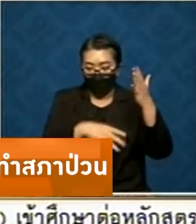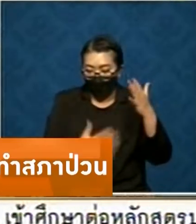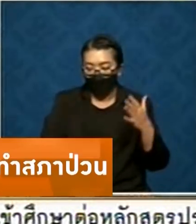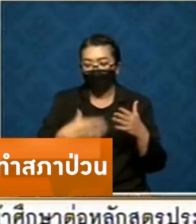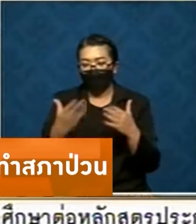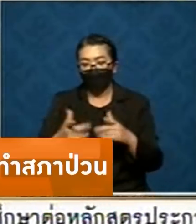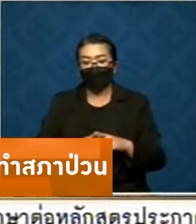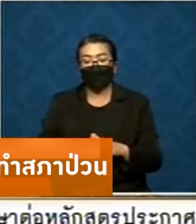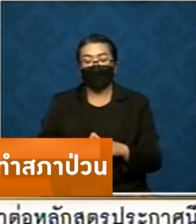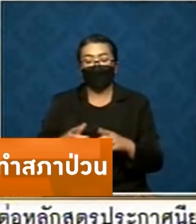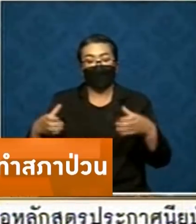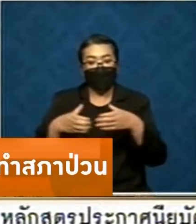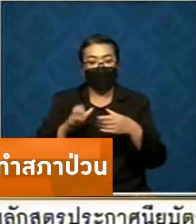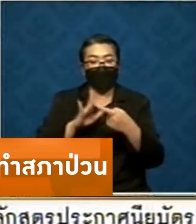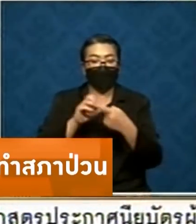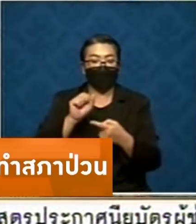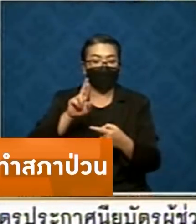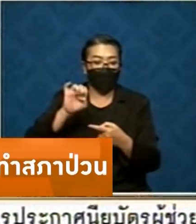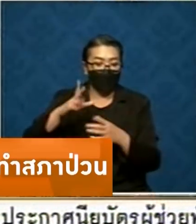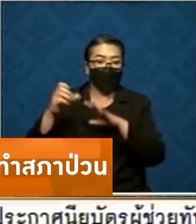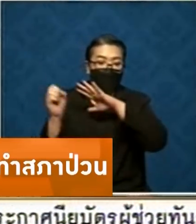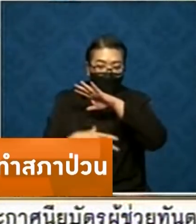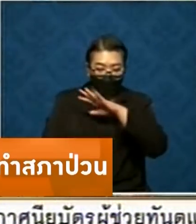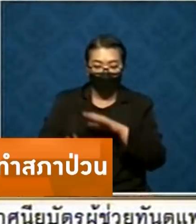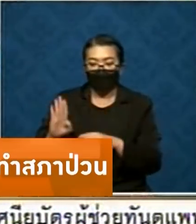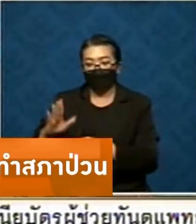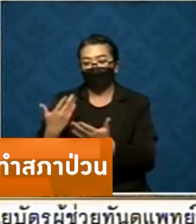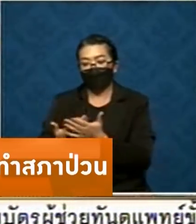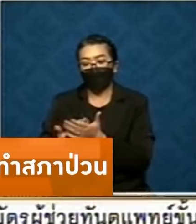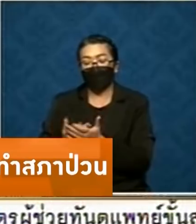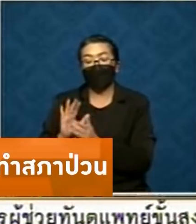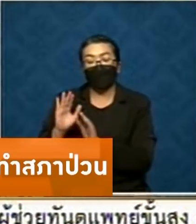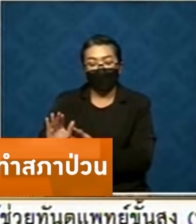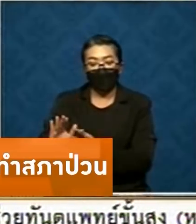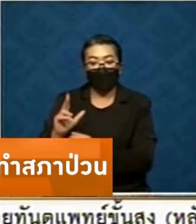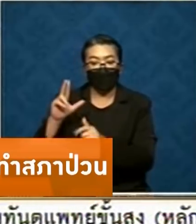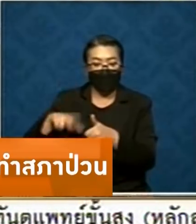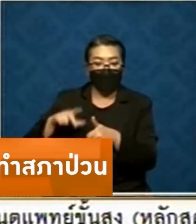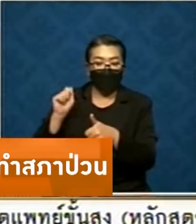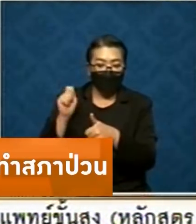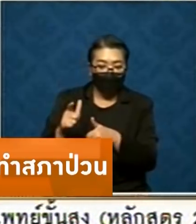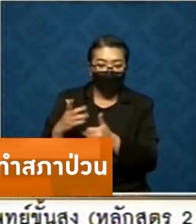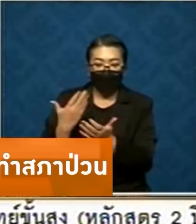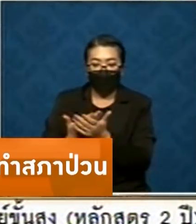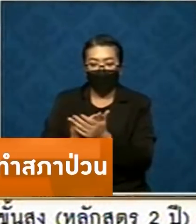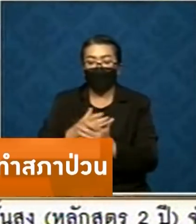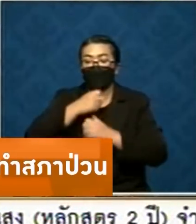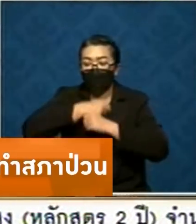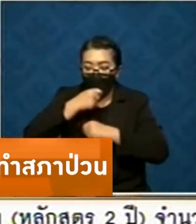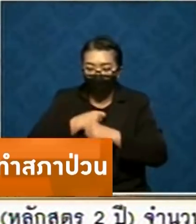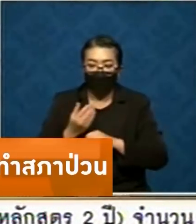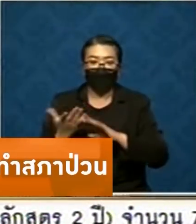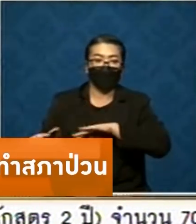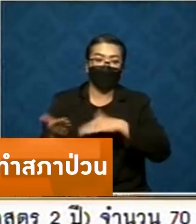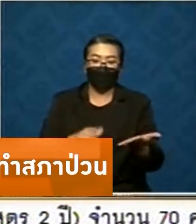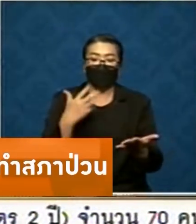ดังนั้นอาจจะล้มลงไปก็ก็อาจจะมีปัญหานะคะอันนี้คือการประเมินว่างวันนั้นเกิดอะไรมันอาจจะเป็นปัญหาหน้างานที่ขาดการสื่อสาร